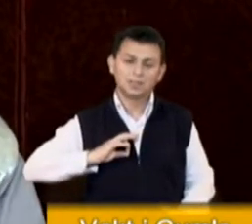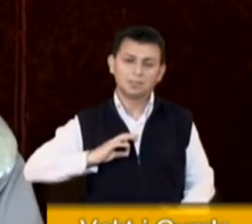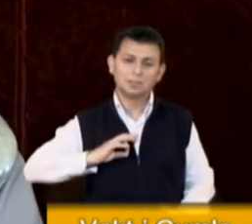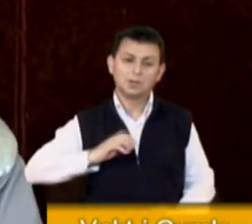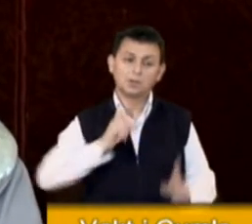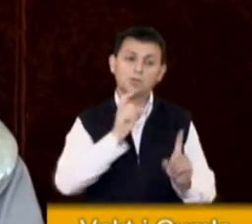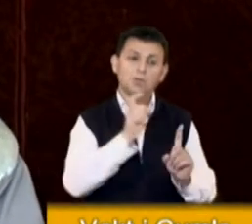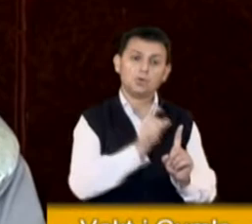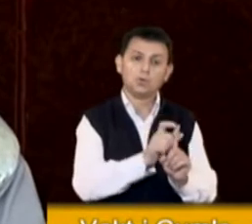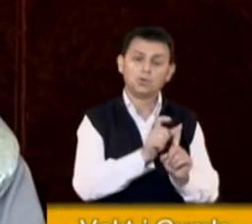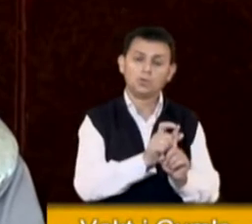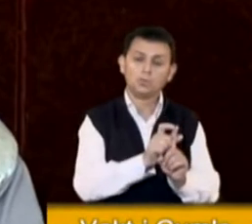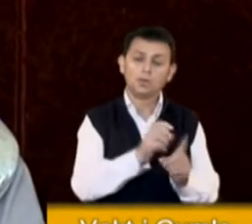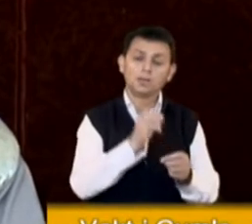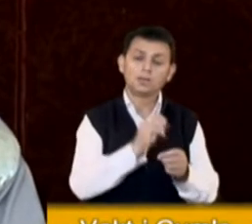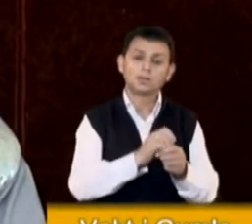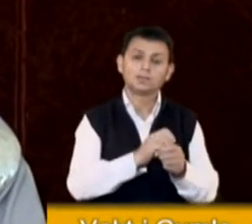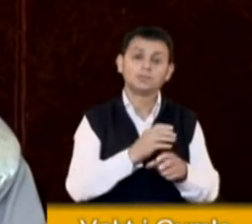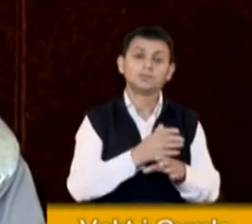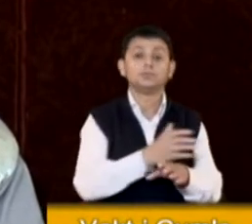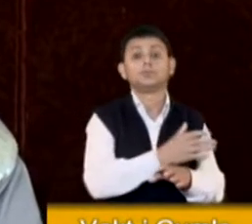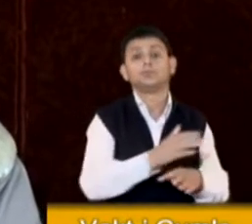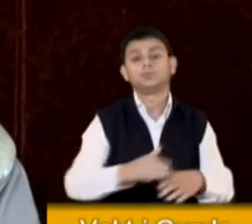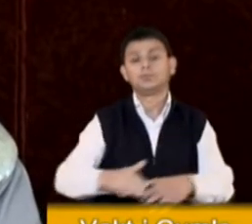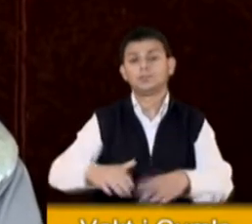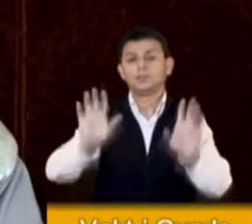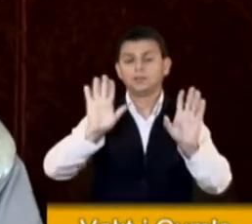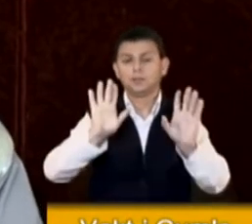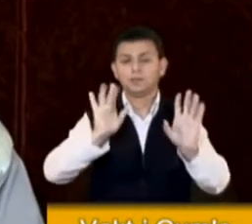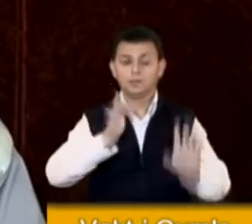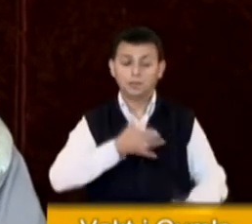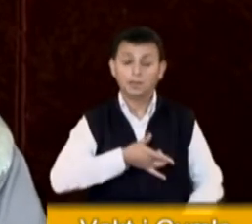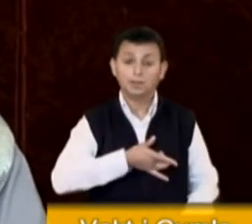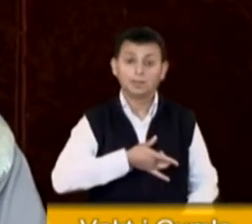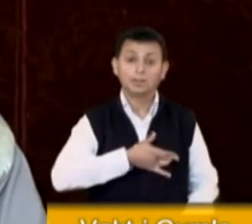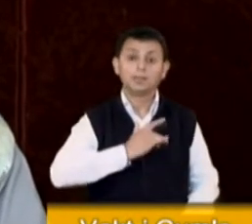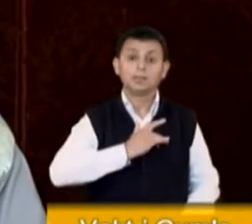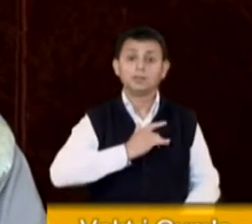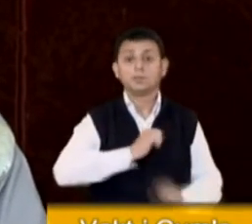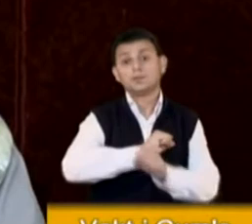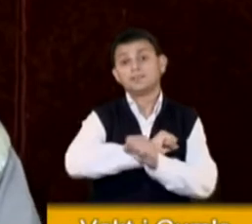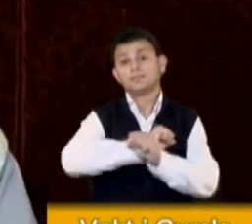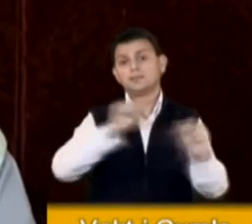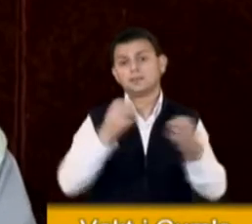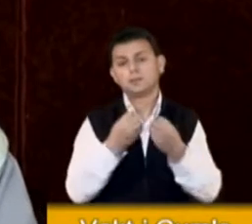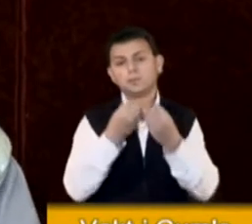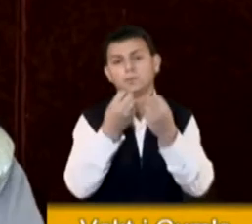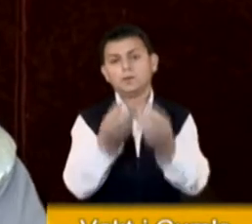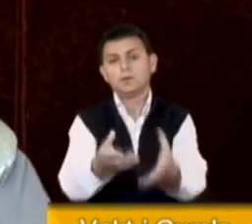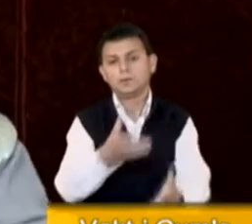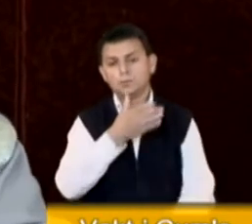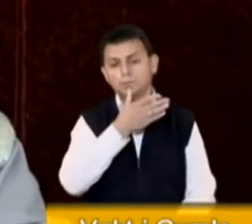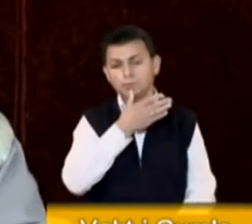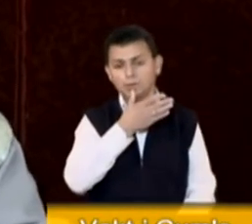şundan buradan medet umma haline düşmüş. Bunlar imana bile zarar verebilir muhteremler. Cenab-ı